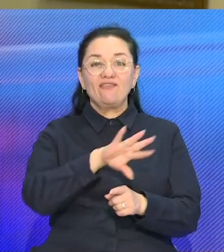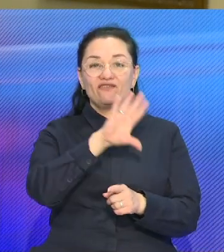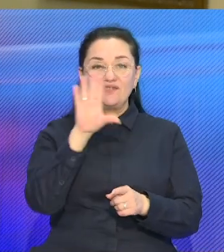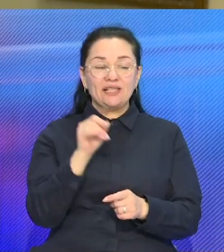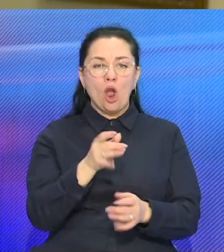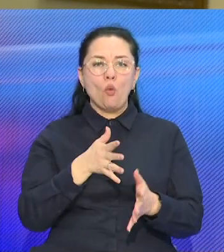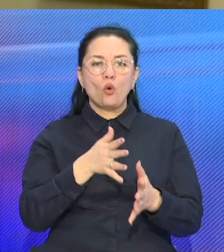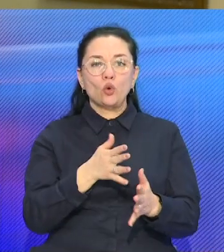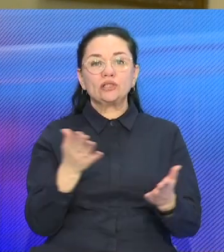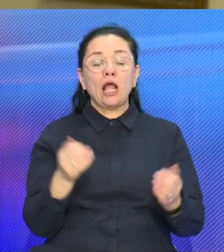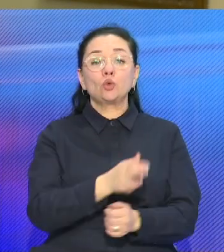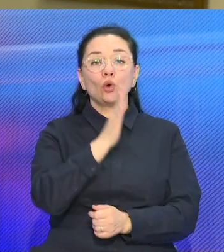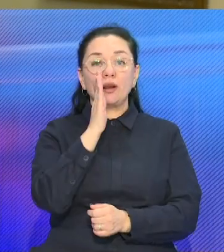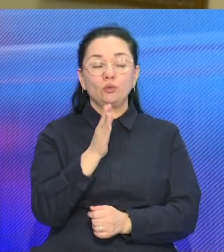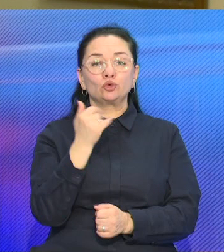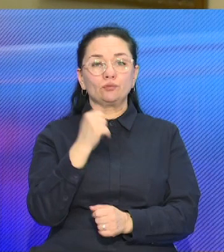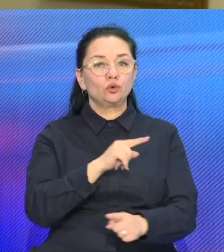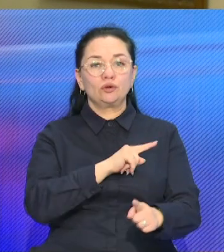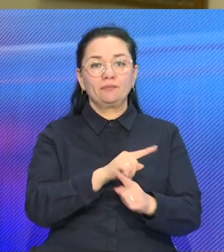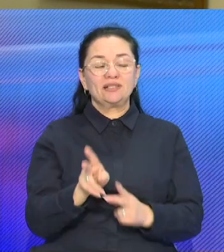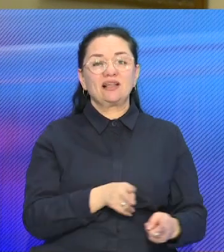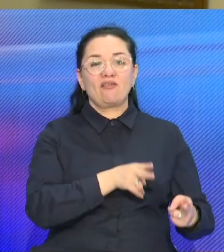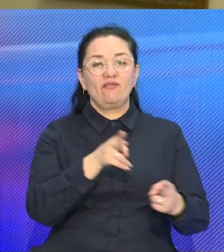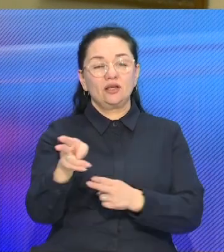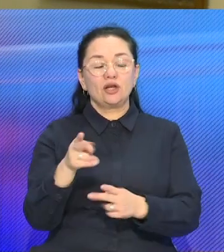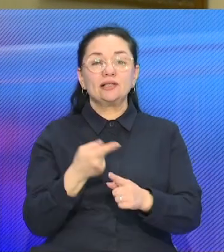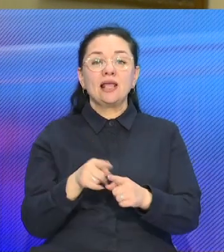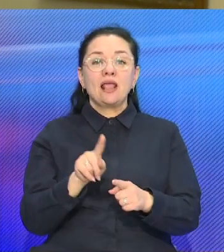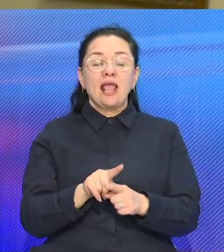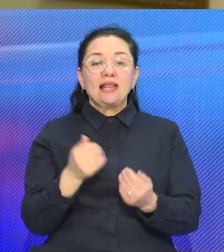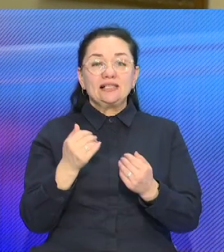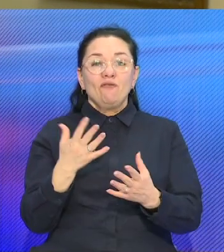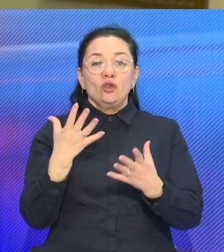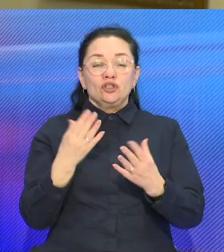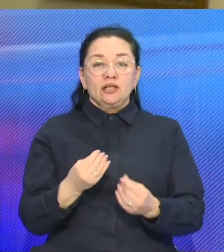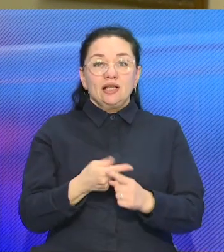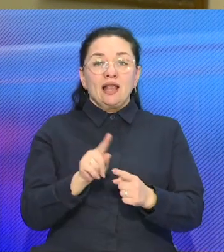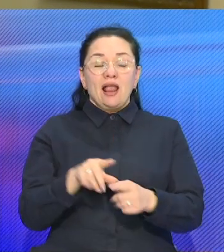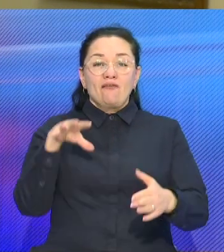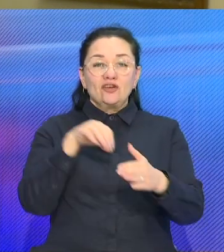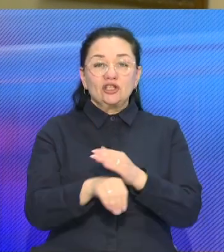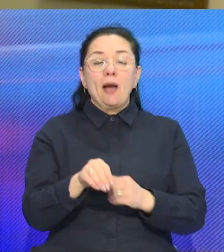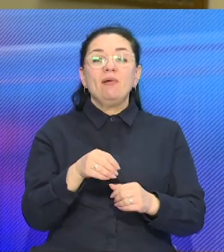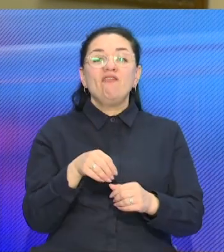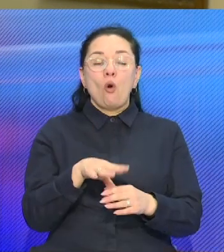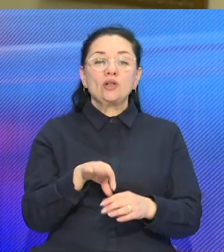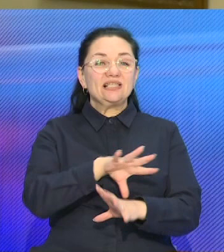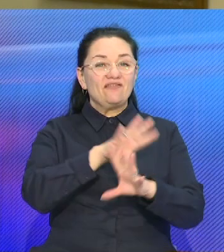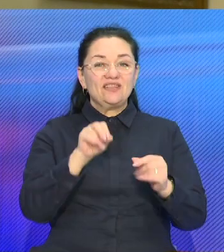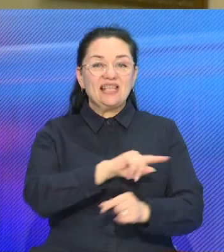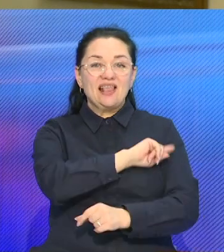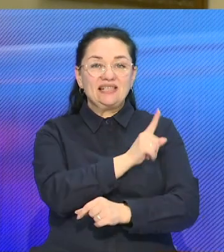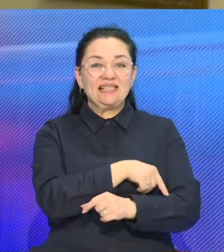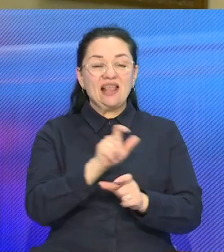угрозы, которые будут осуществляться. На сегодняшний день в ситуационный штаб входят все силовики со всех